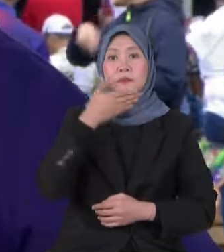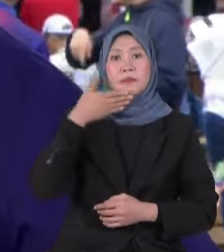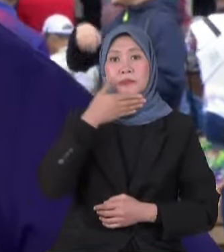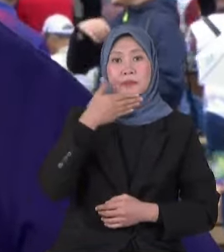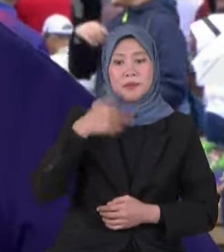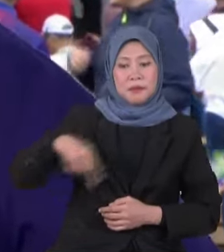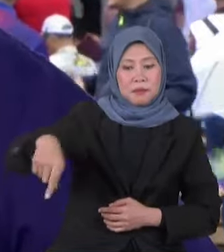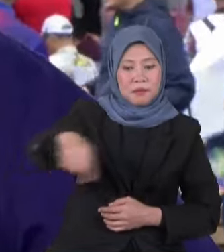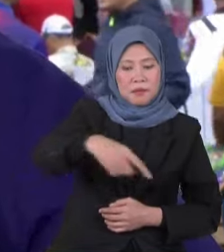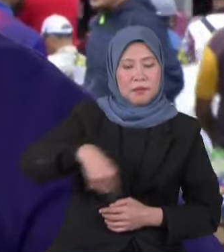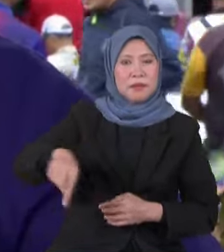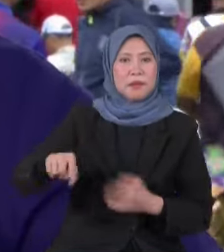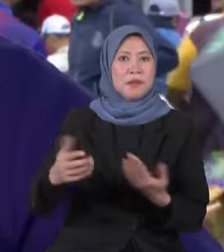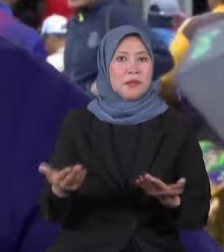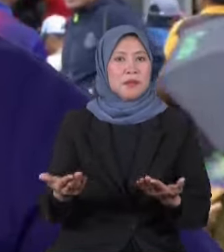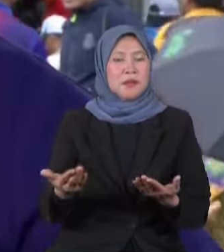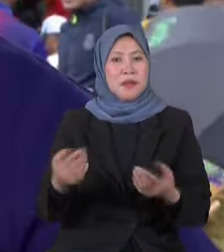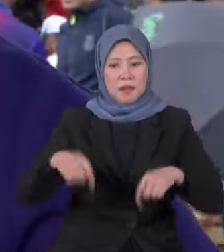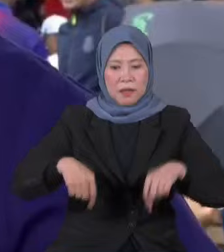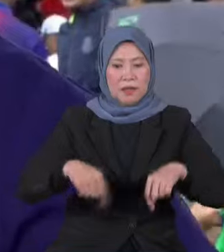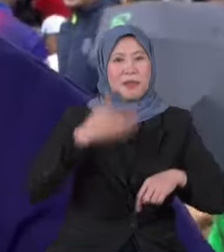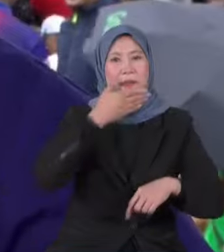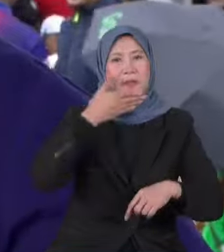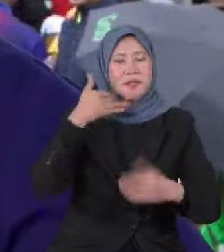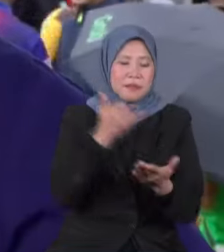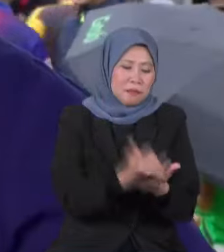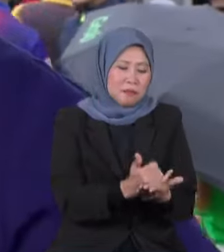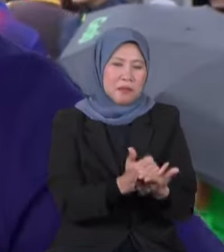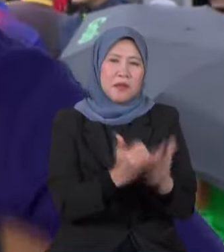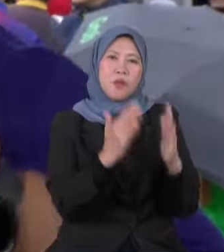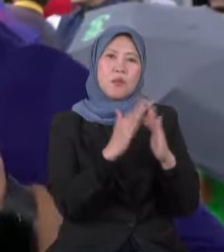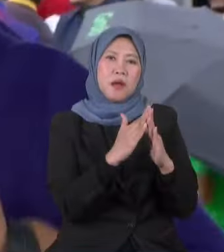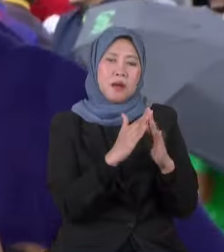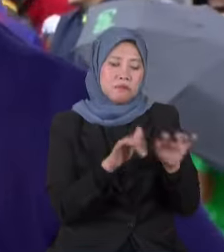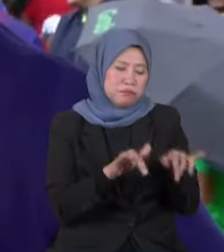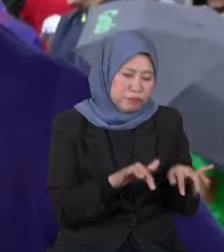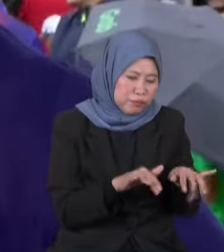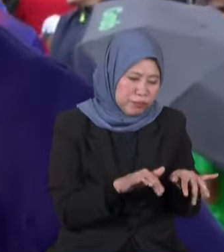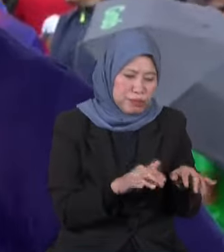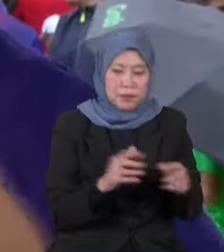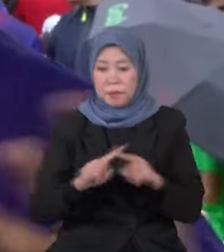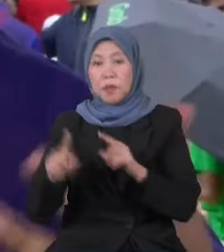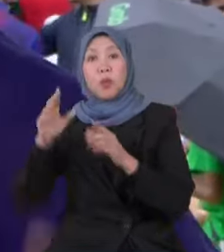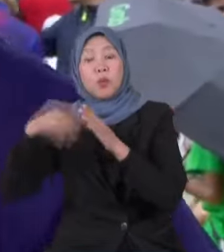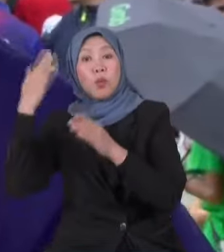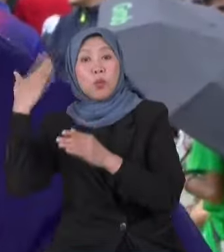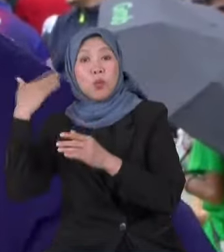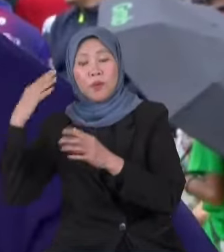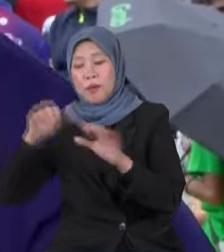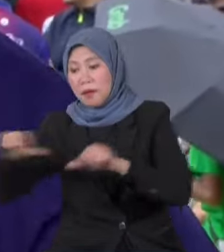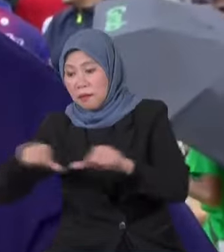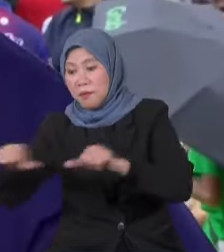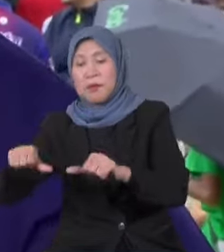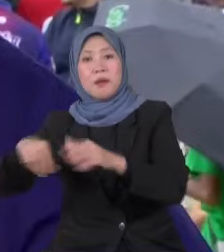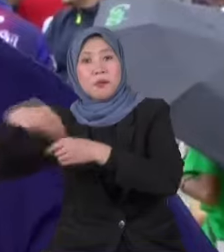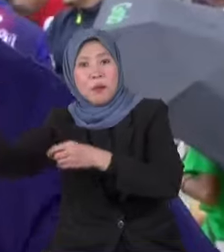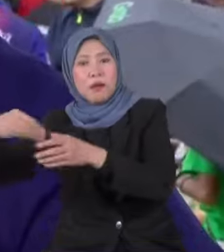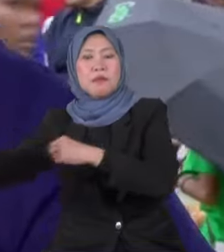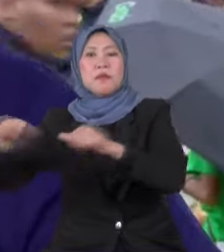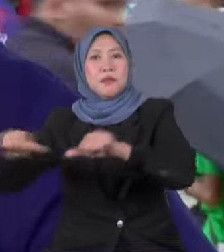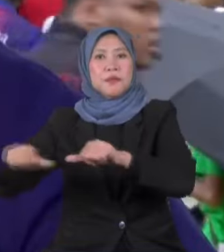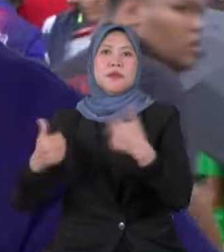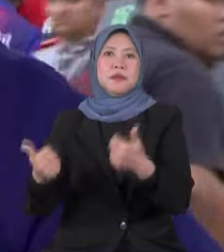ni tidak hanya, yalah hari ni belia duduk kat rumah je. Kalau dulu zaman saya ni belia heboh dengan aktiviti-aktiviti luar ni kan.